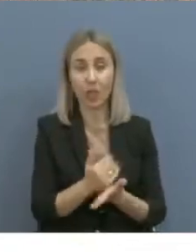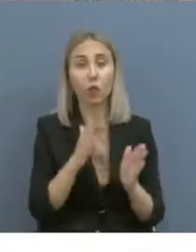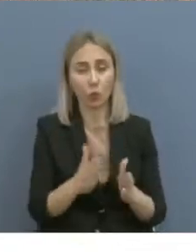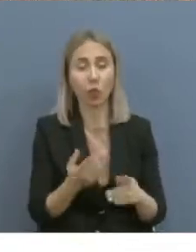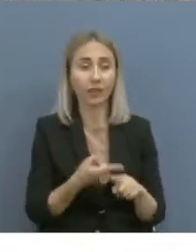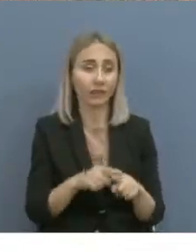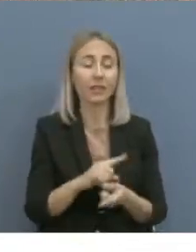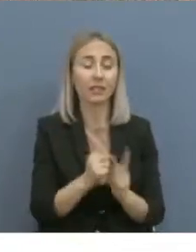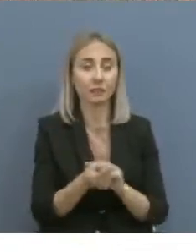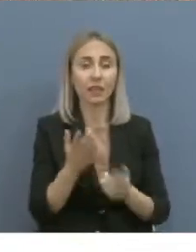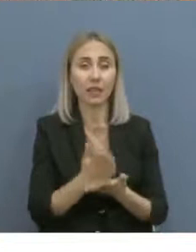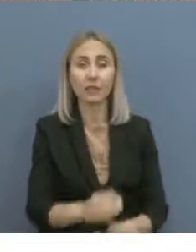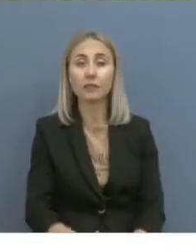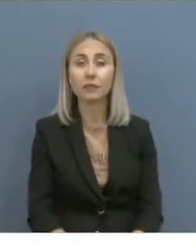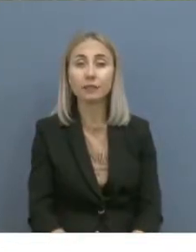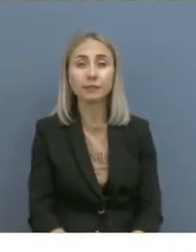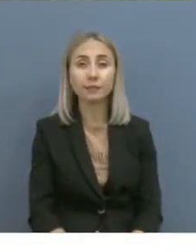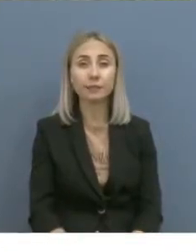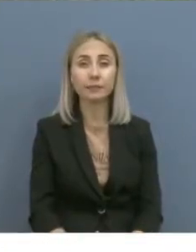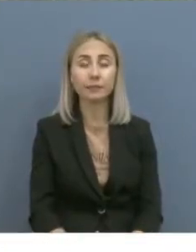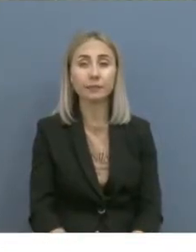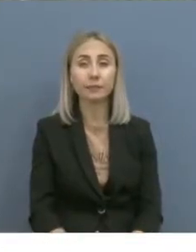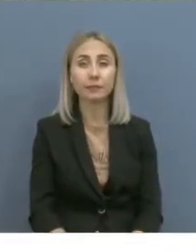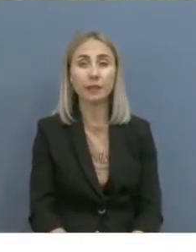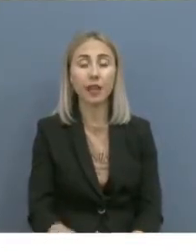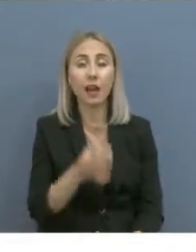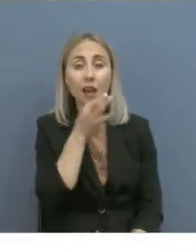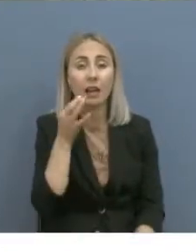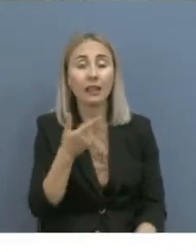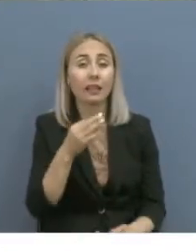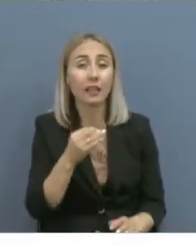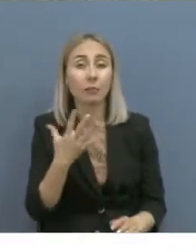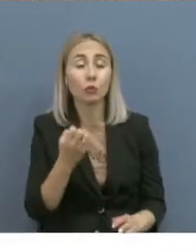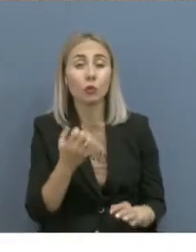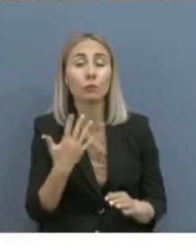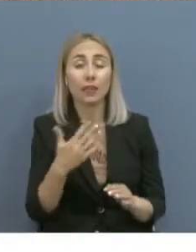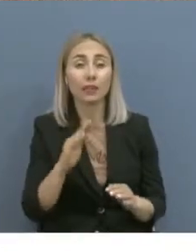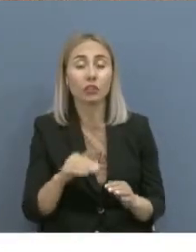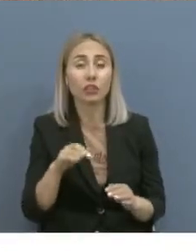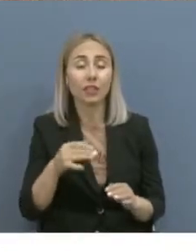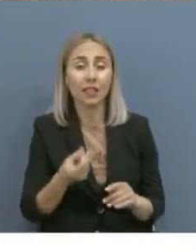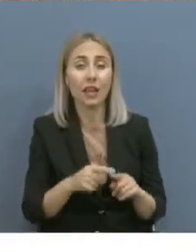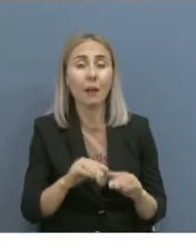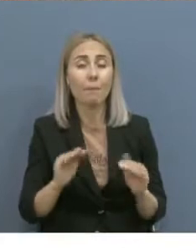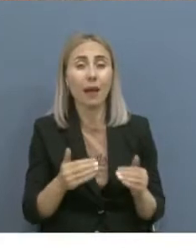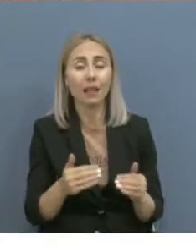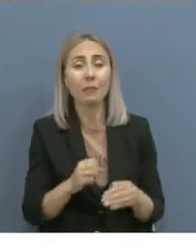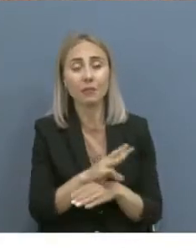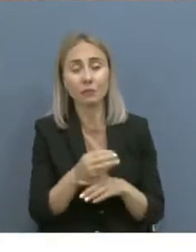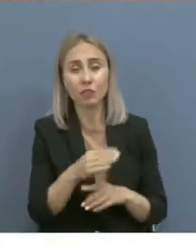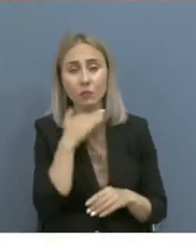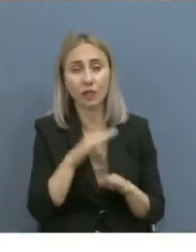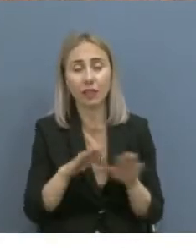есептік көрсеткіш мөлшерінде. Яғни бұған дейін осы 505 мың теңге көлеміндегі грантты тек аз қамтылған көппалалы